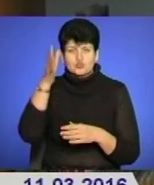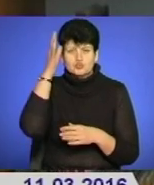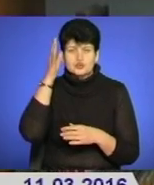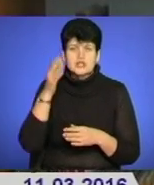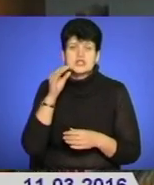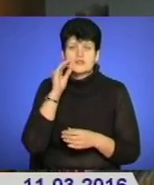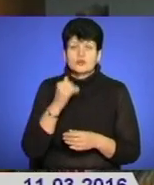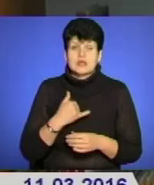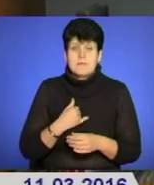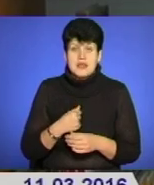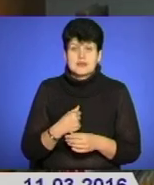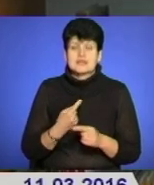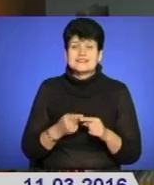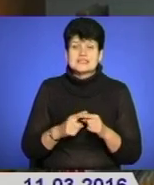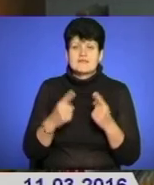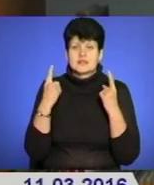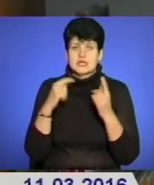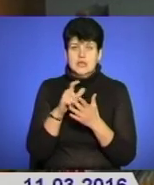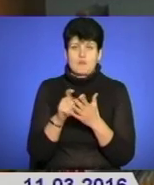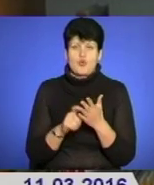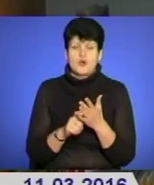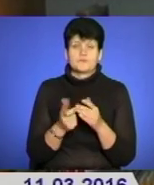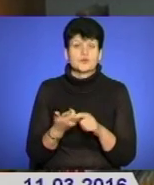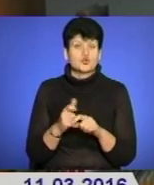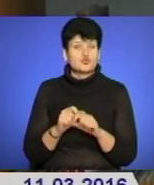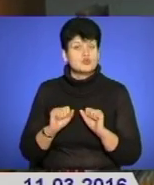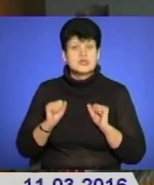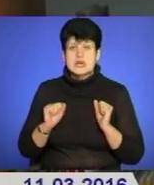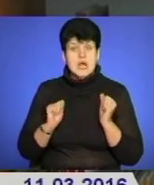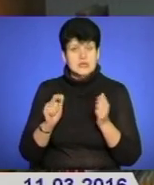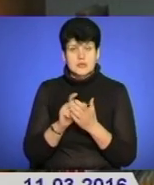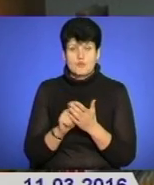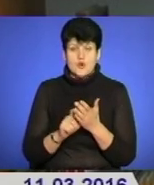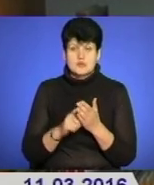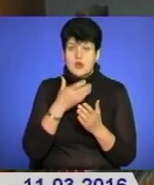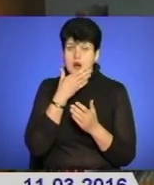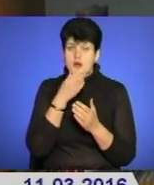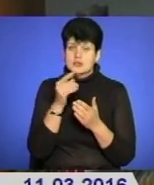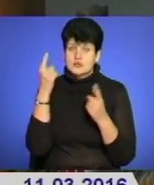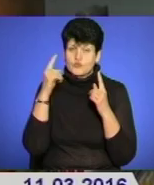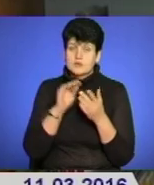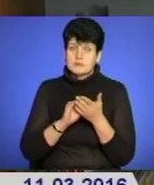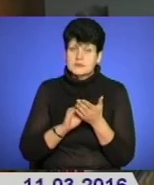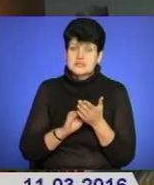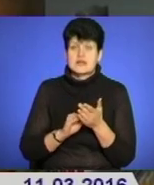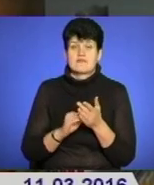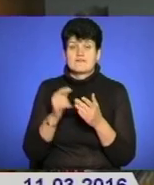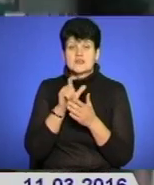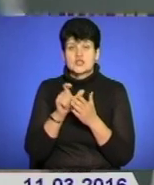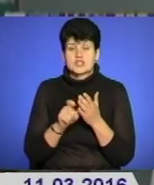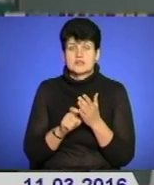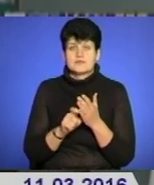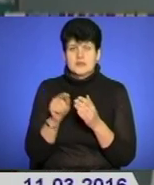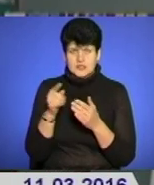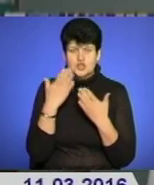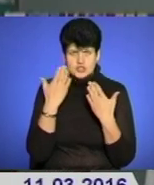для мене – це великий поет, дуже старанний поет, гарні твори писав, вірші, поеми. Ти